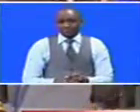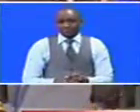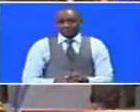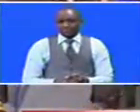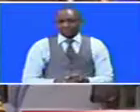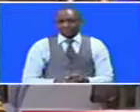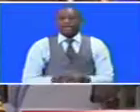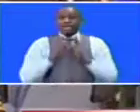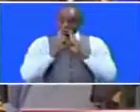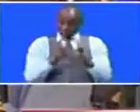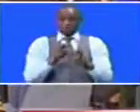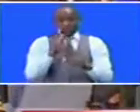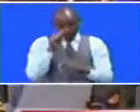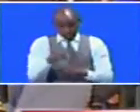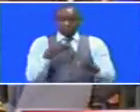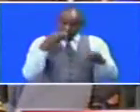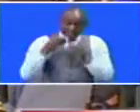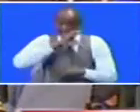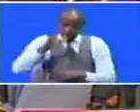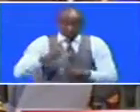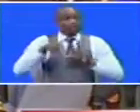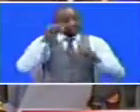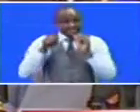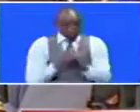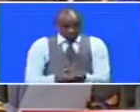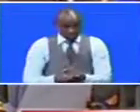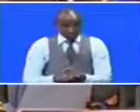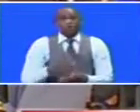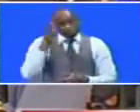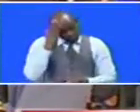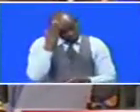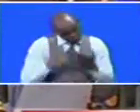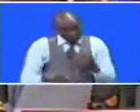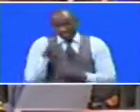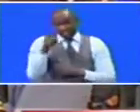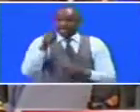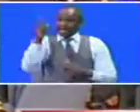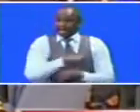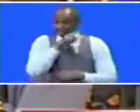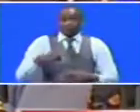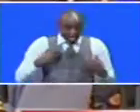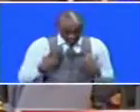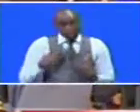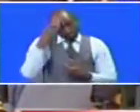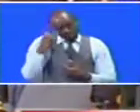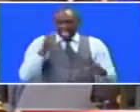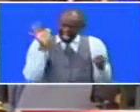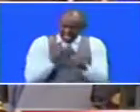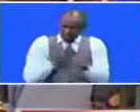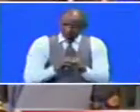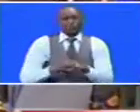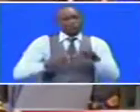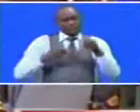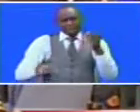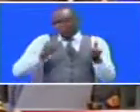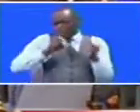The results for Busia gubernatorial nominations, as you know, were nullified because of massive irregularities that